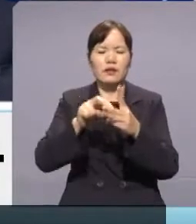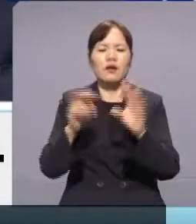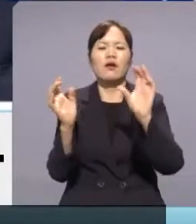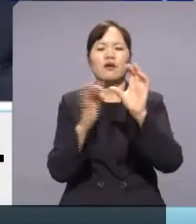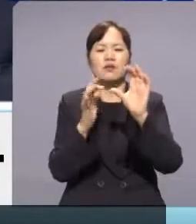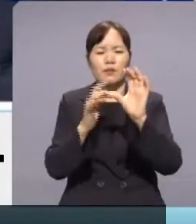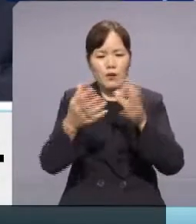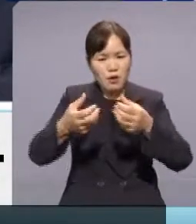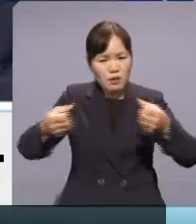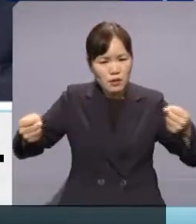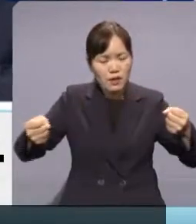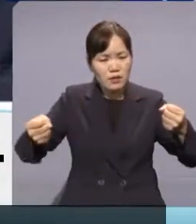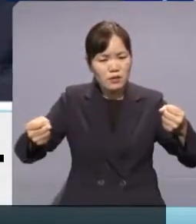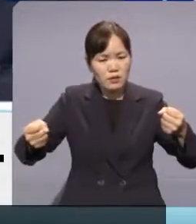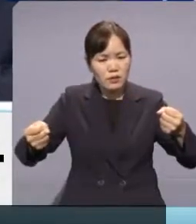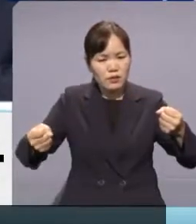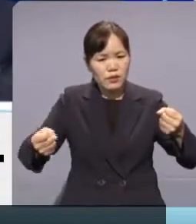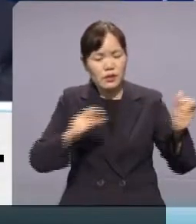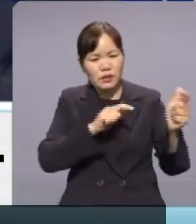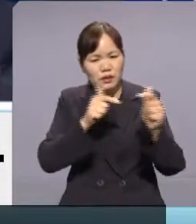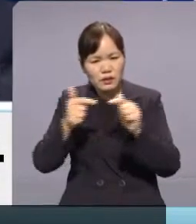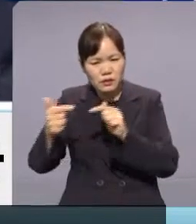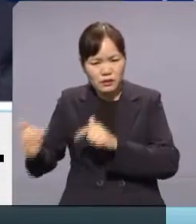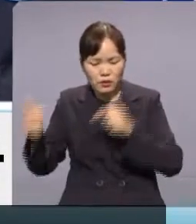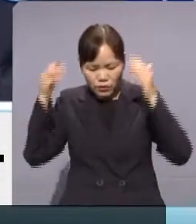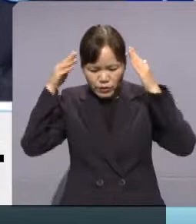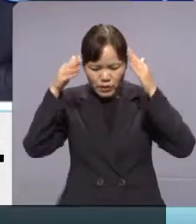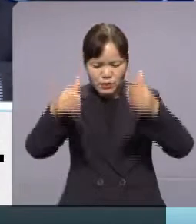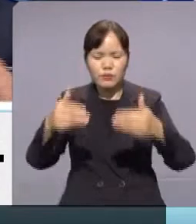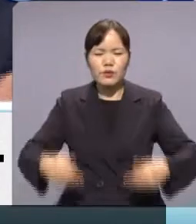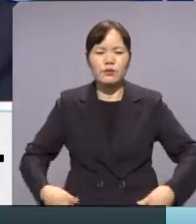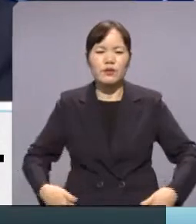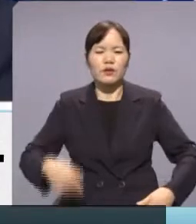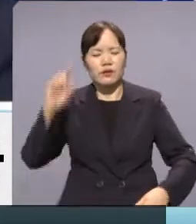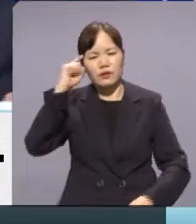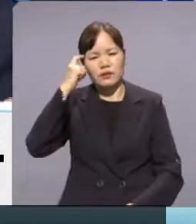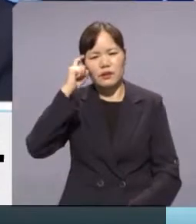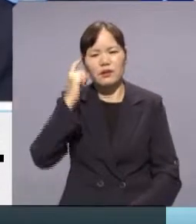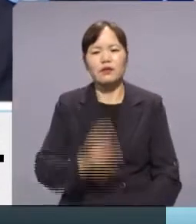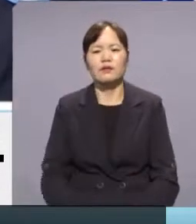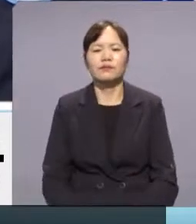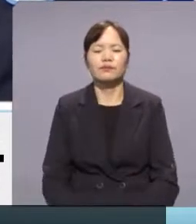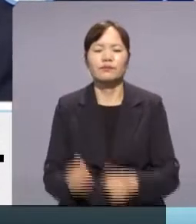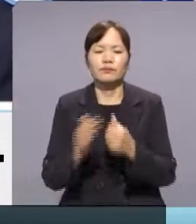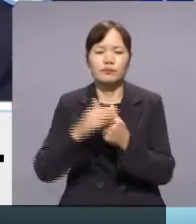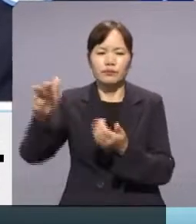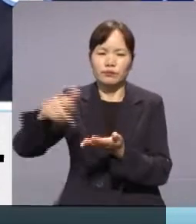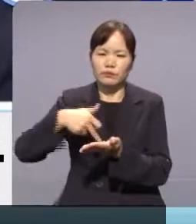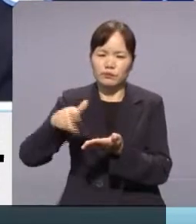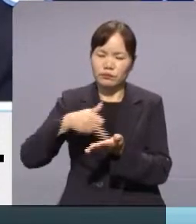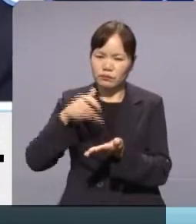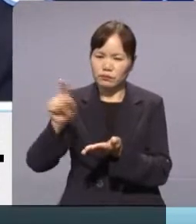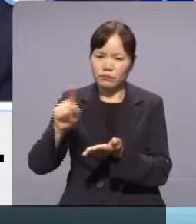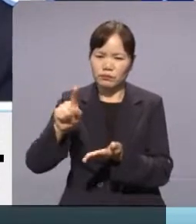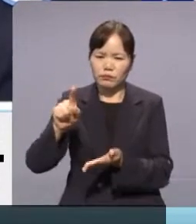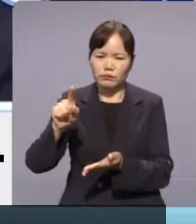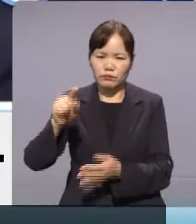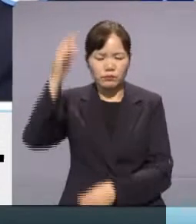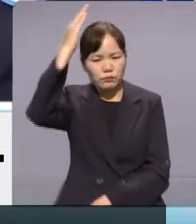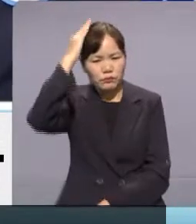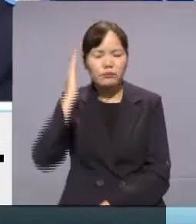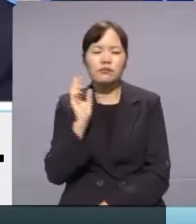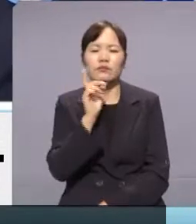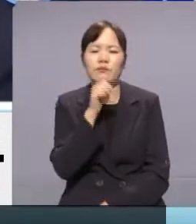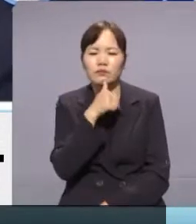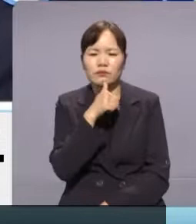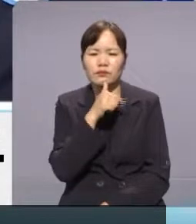이원화하고 삼중화하는 이런 어떤 쪼개기에 집중했어야 된다는 생각이 드는 거고요. 예. 그래서 이제 카카오는 사실은 블랙 그 몬데이라고